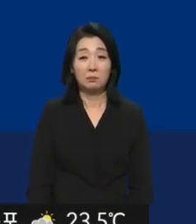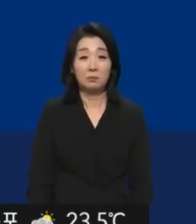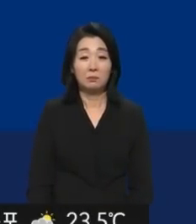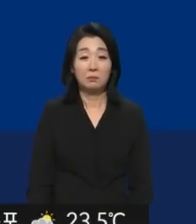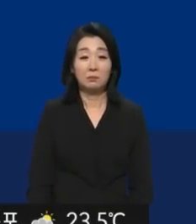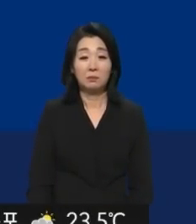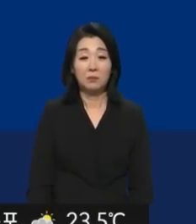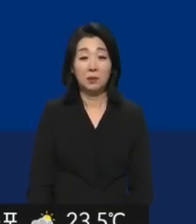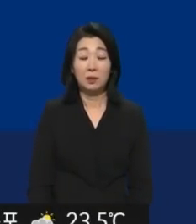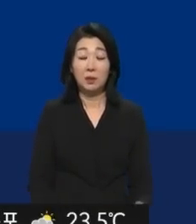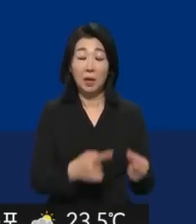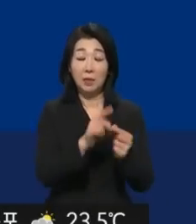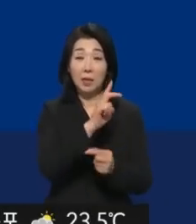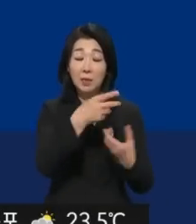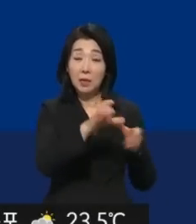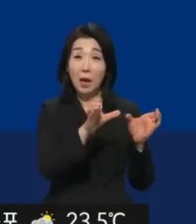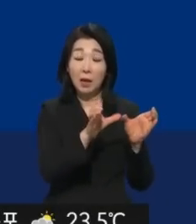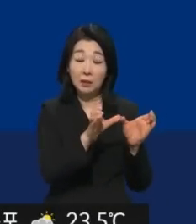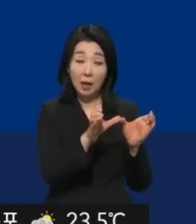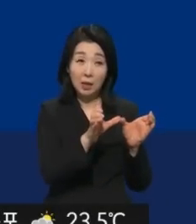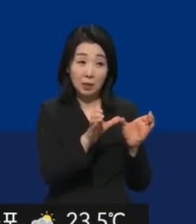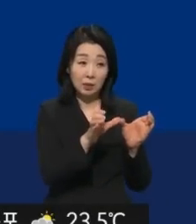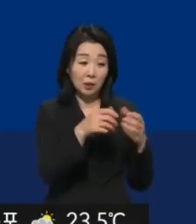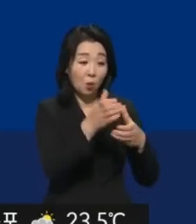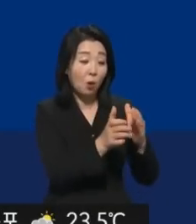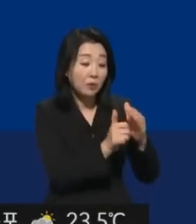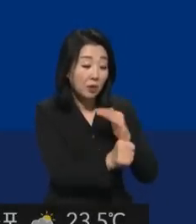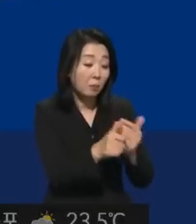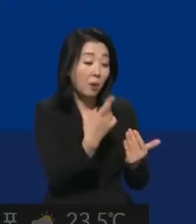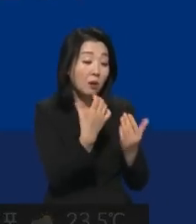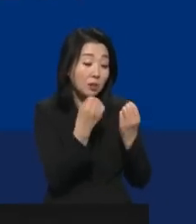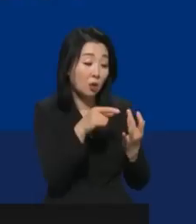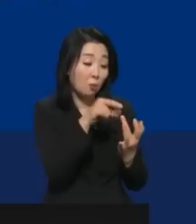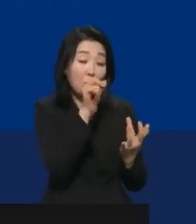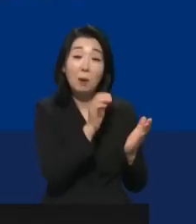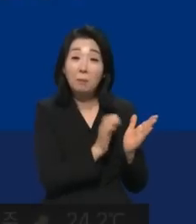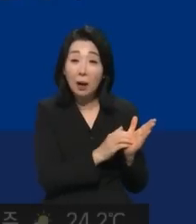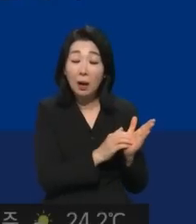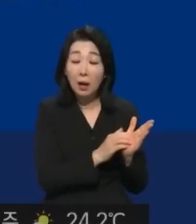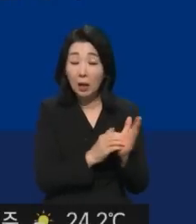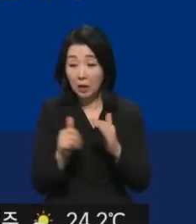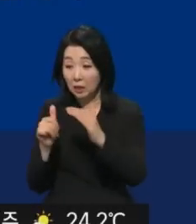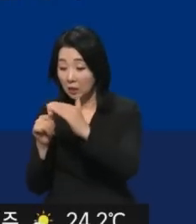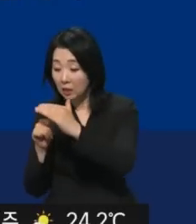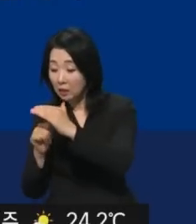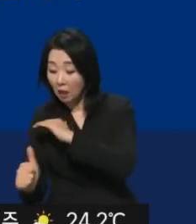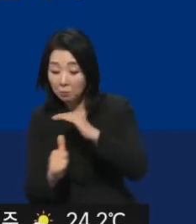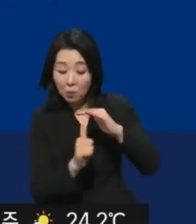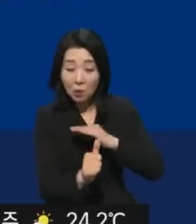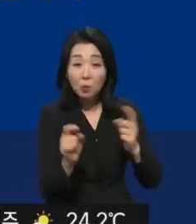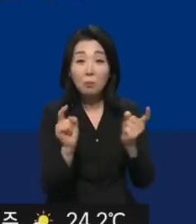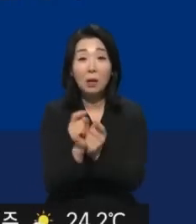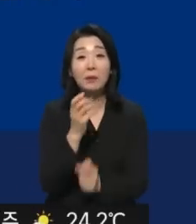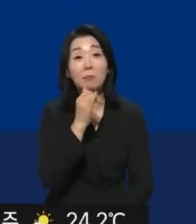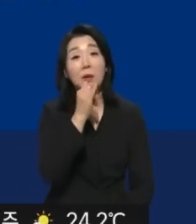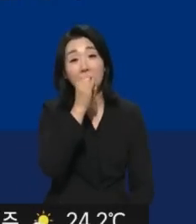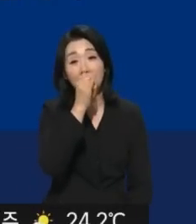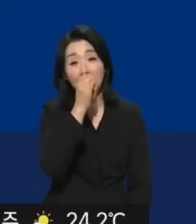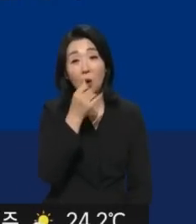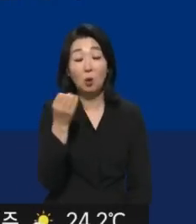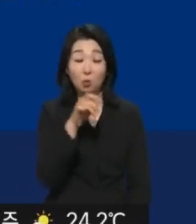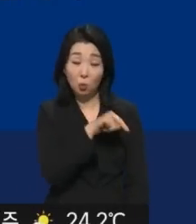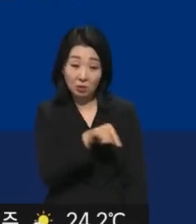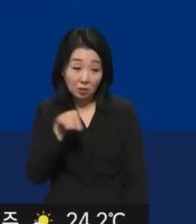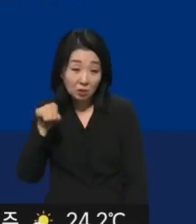제2야당의 원내대표도 새로 뽑히고 해서 여야 원내대표 간에 여러 가지 회동이 있을 수 있고 그런